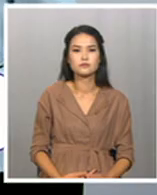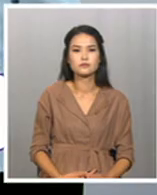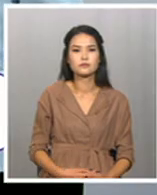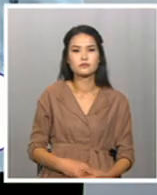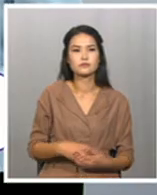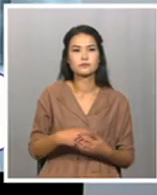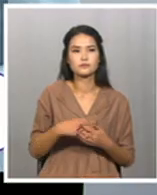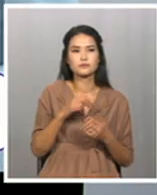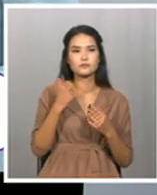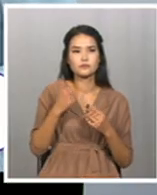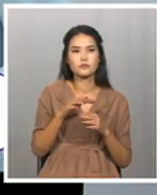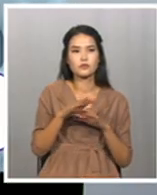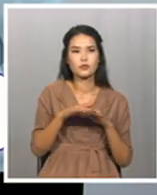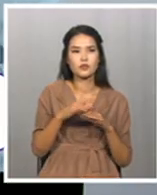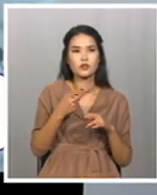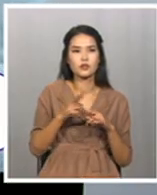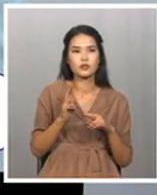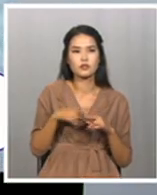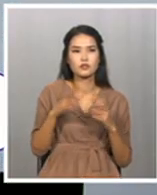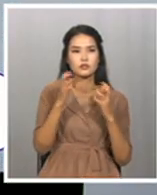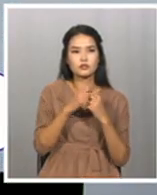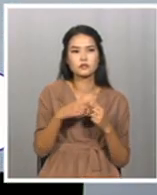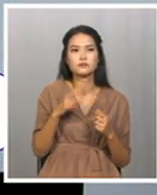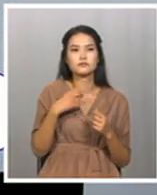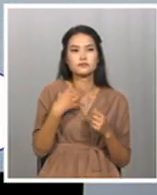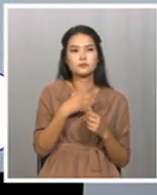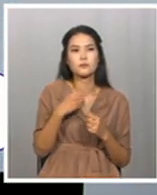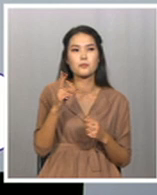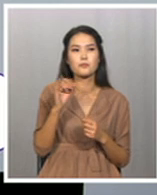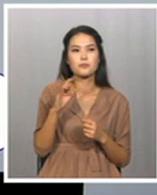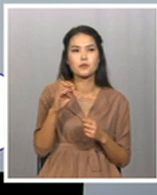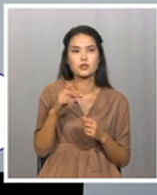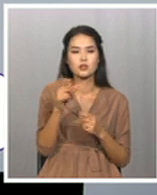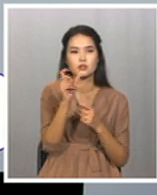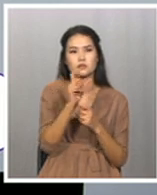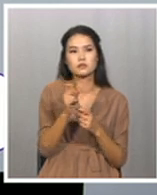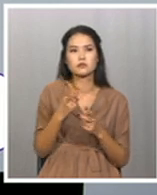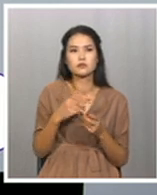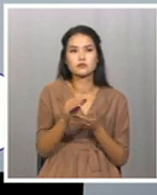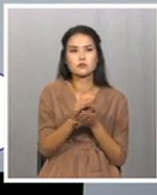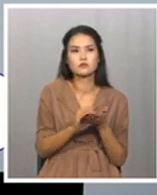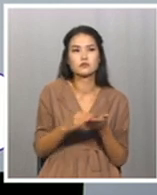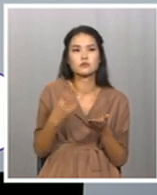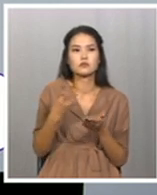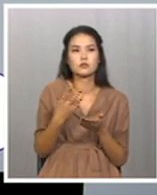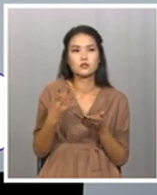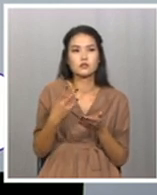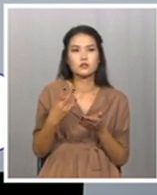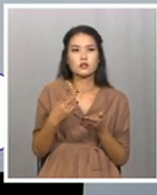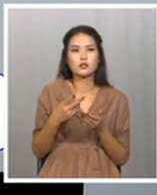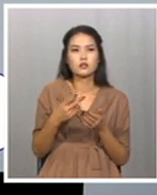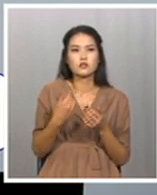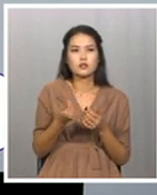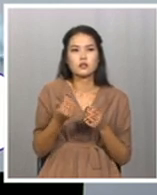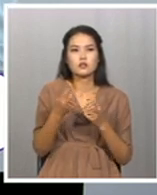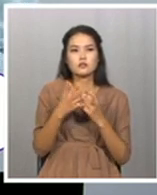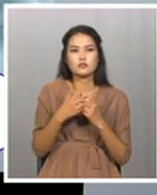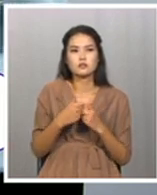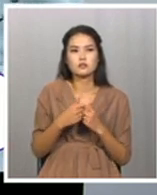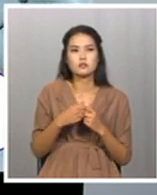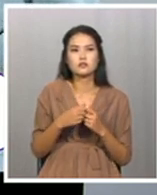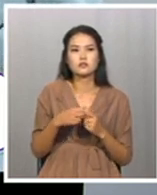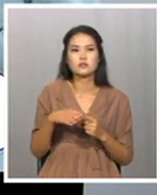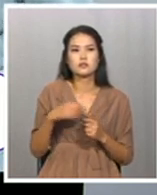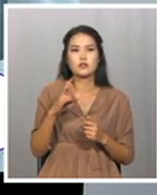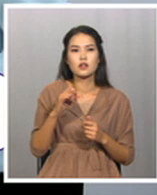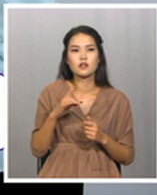Есептің шешуін орындау үшін біз ең алдымен осы жерде берілген натрий дигидрофосфатының массасы арқылы натрийдің дигидрофосфатының